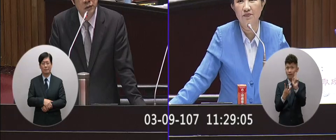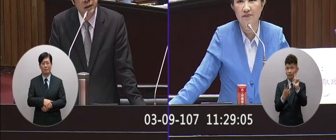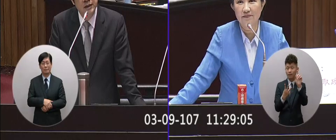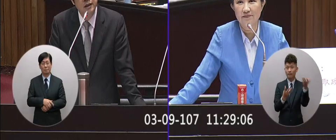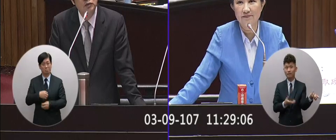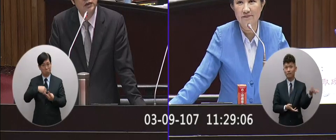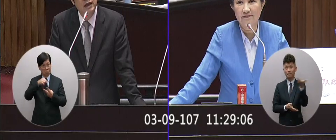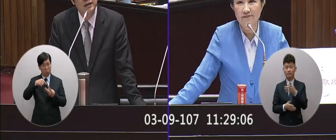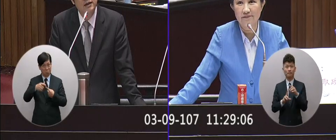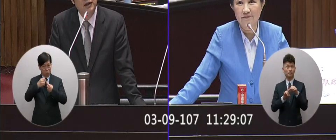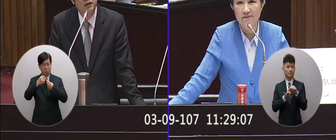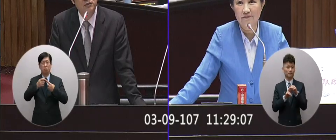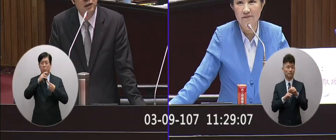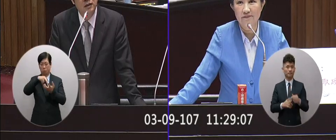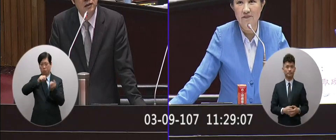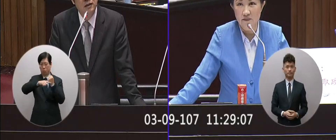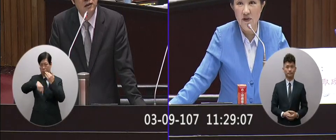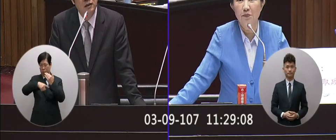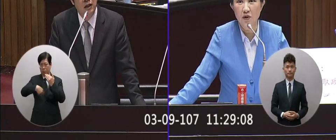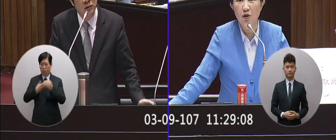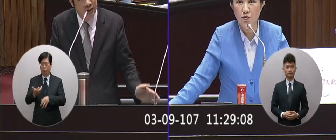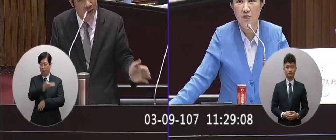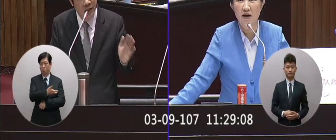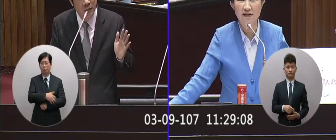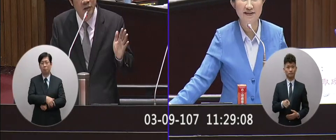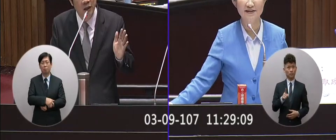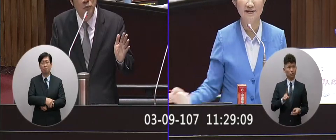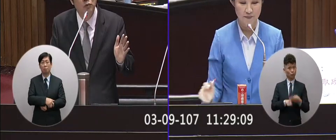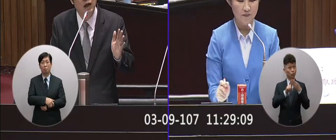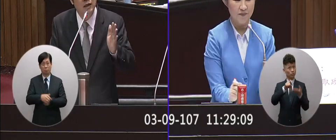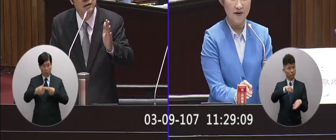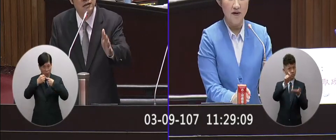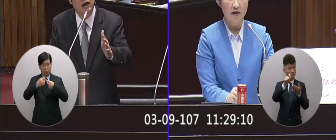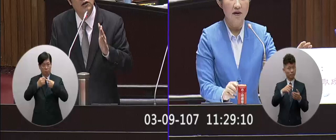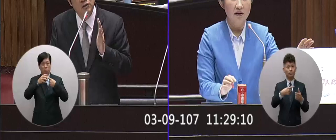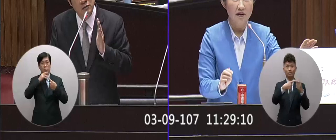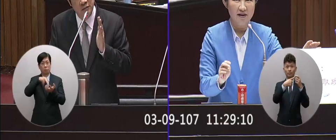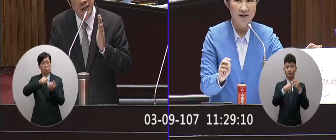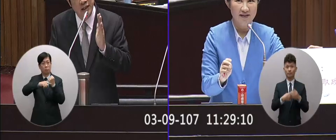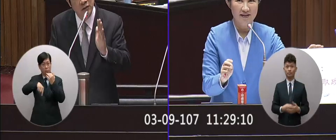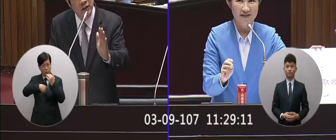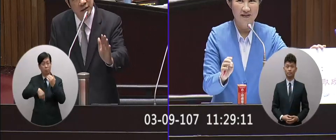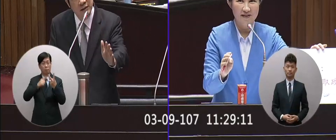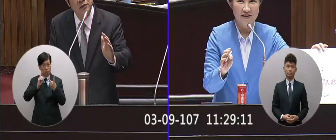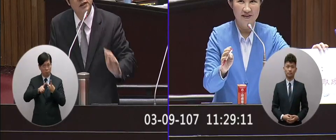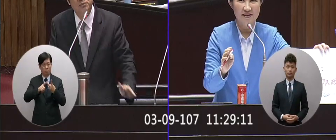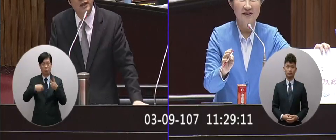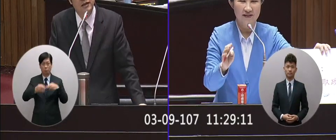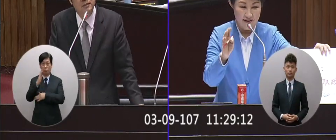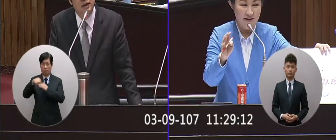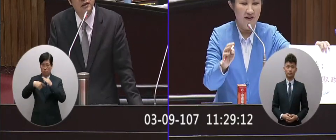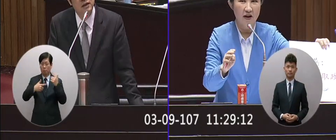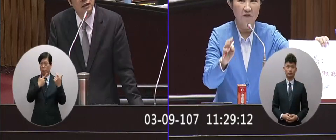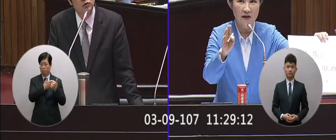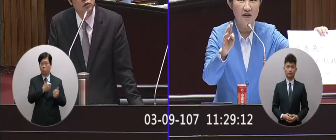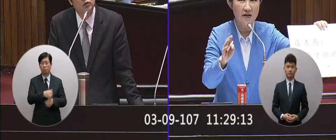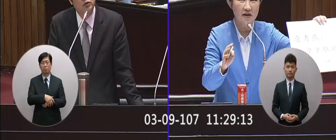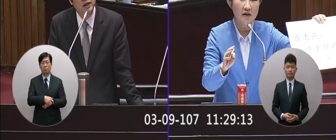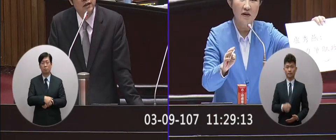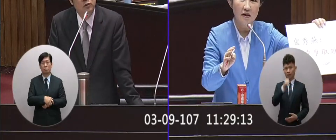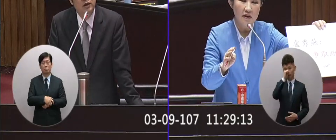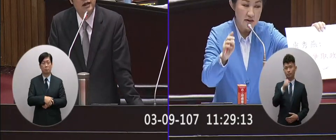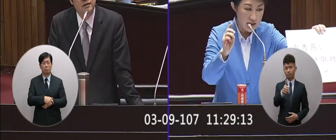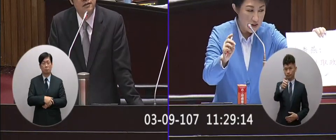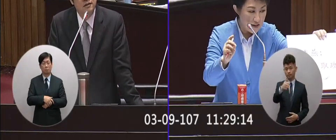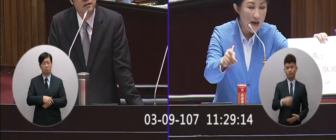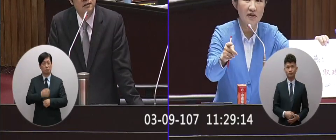来中？ 我觉得第一步应该是立法院嘛， 你主张 第一步啦，然后再来的话行政院配合嘛。那总统府